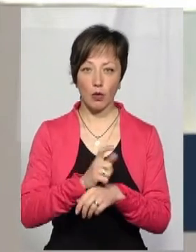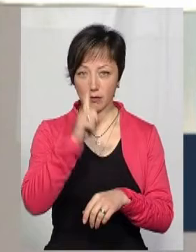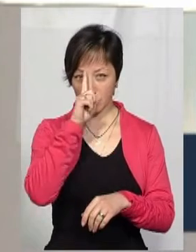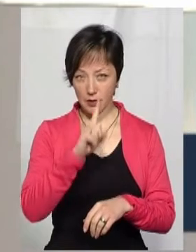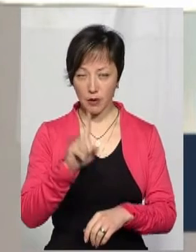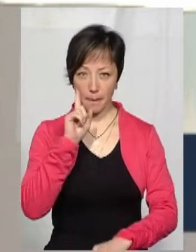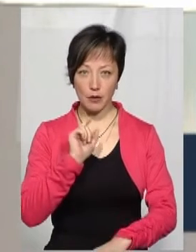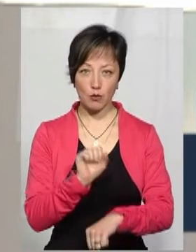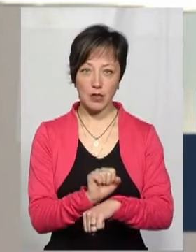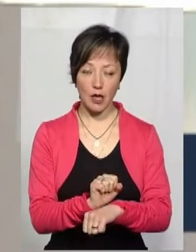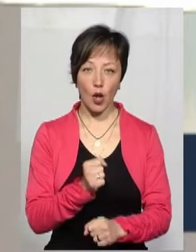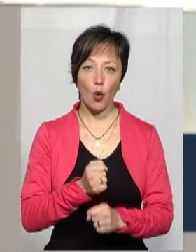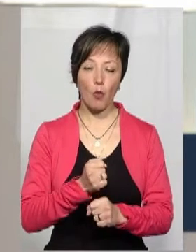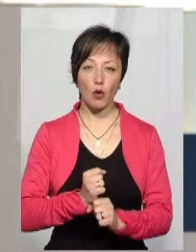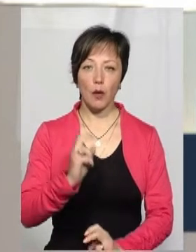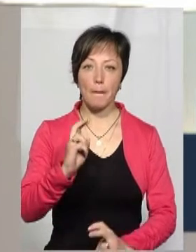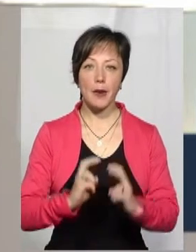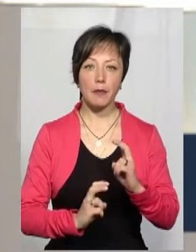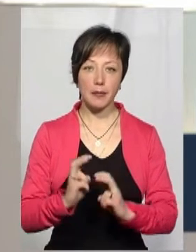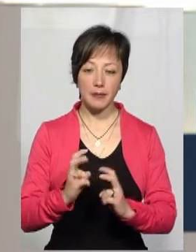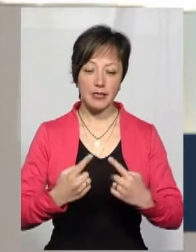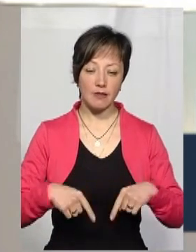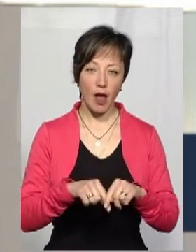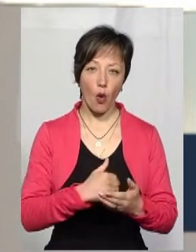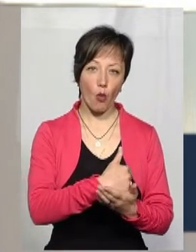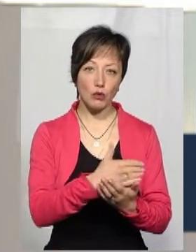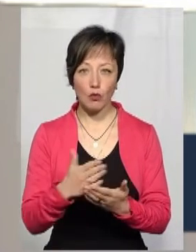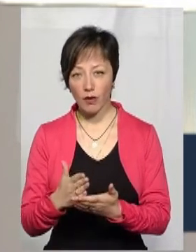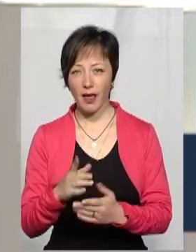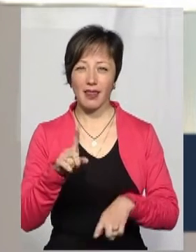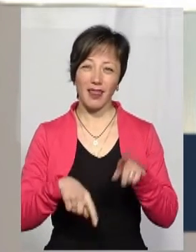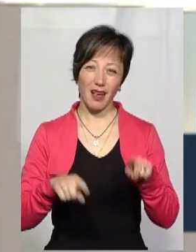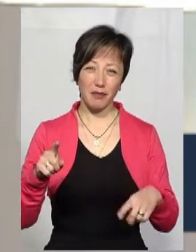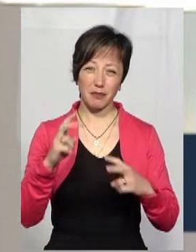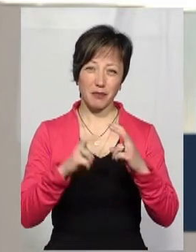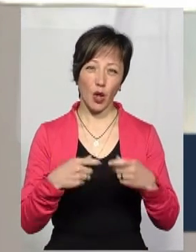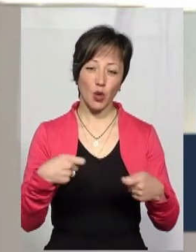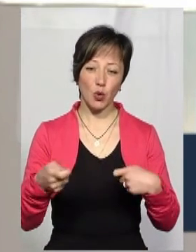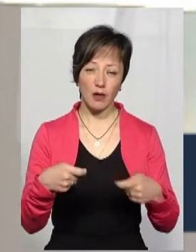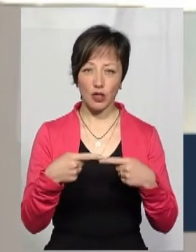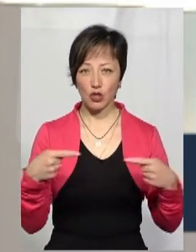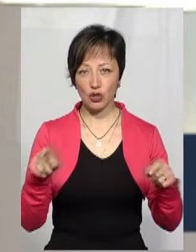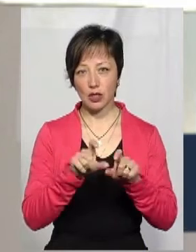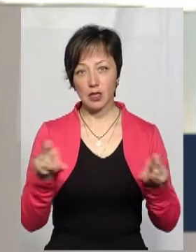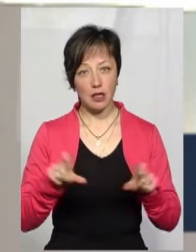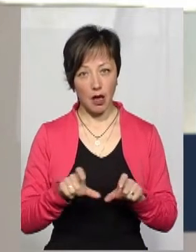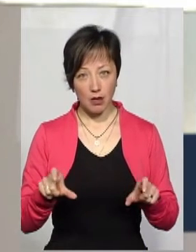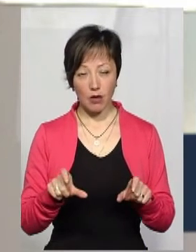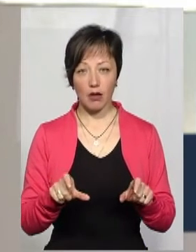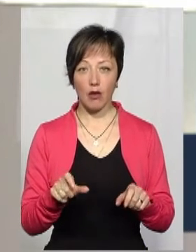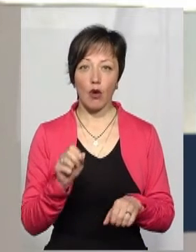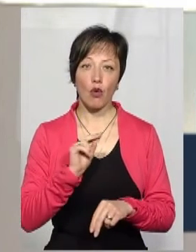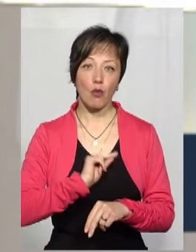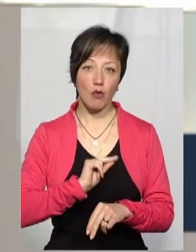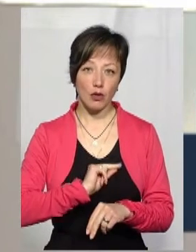місяць, призупинили роботу підприємства сфери обслуговування, деякі підприємства торгівлі та інші заклади, можливість